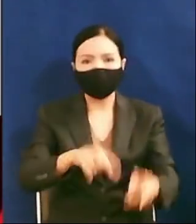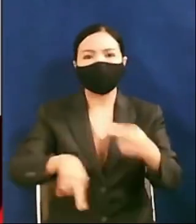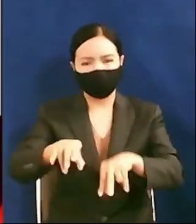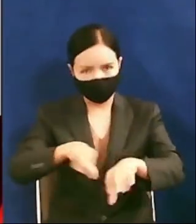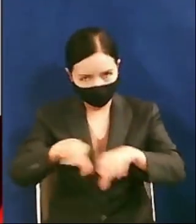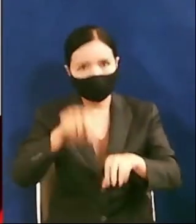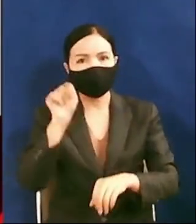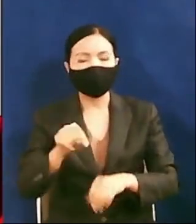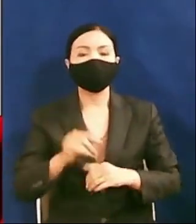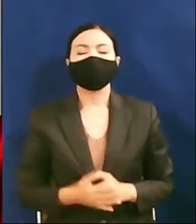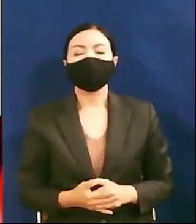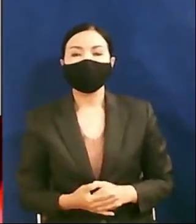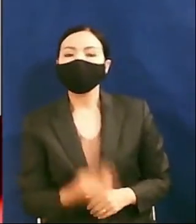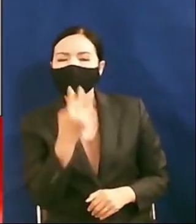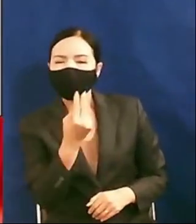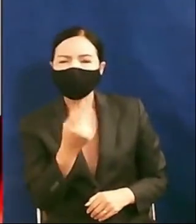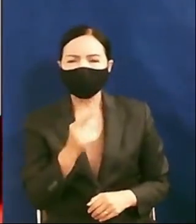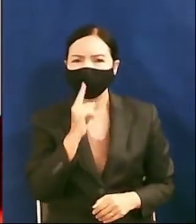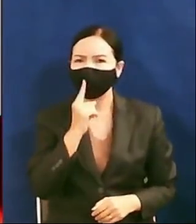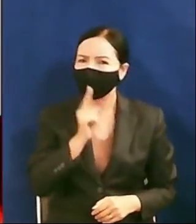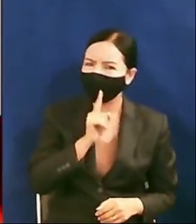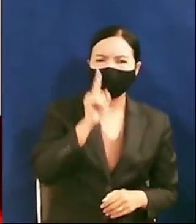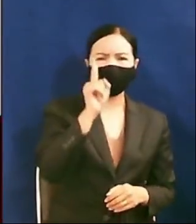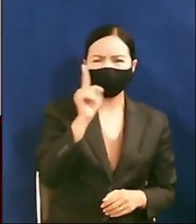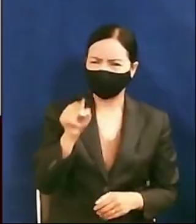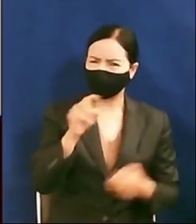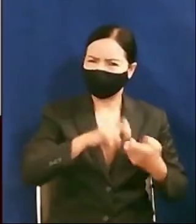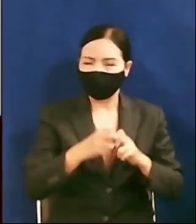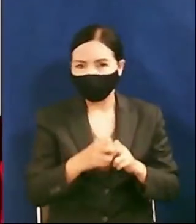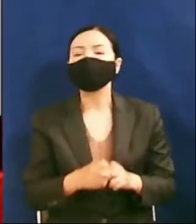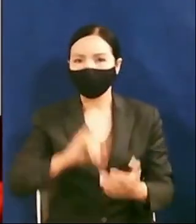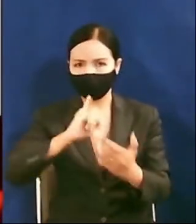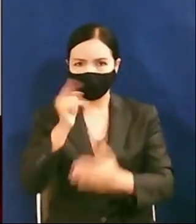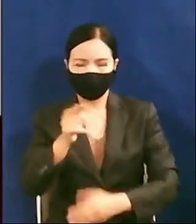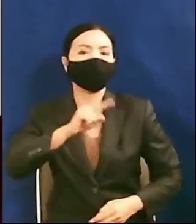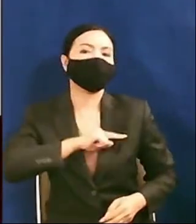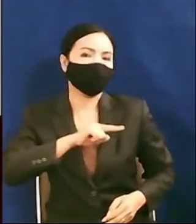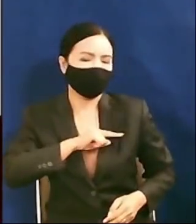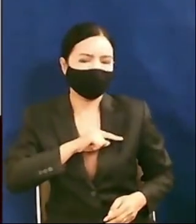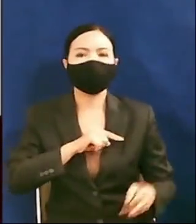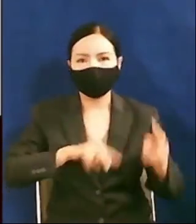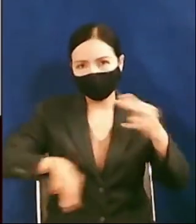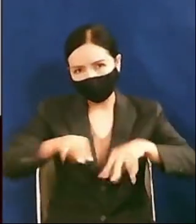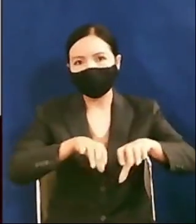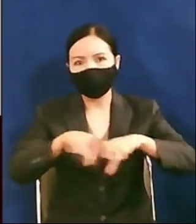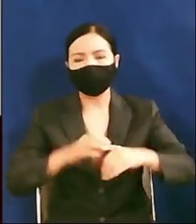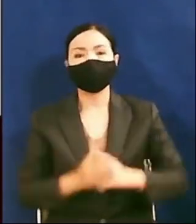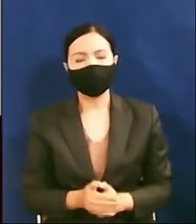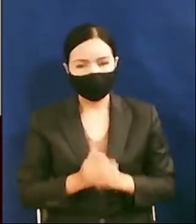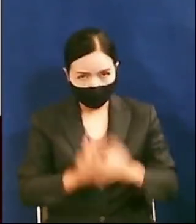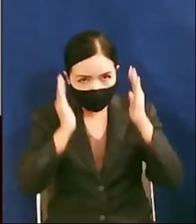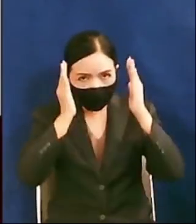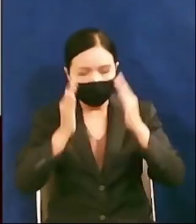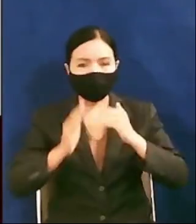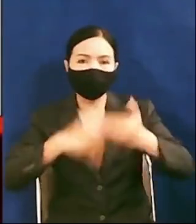ที่มีผู้สังเกตเห็นความผิดปกติหรือว่าร้องเรียนนะครับนั่นก็เป็นความตั้งใจให้การดำเนินงานในเรื่องนี้บรรลุ